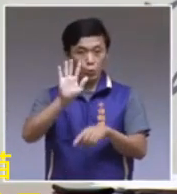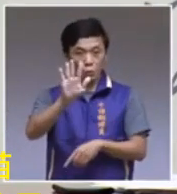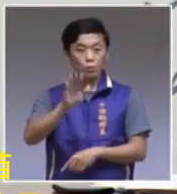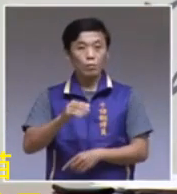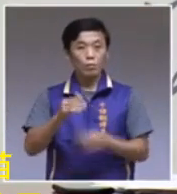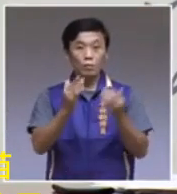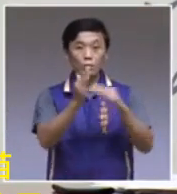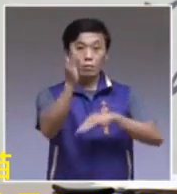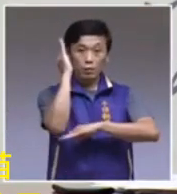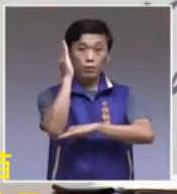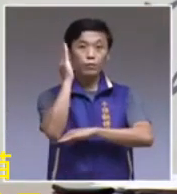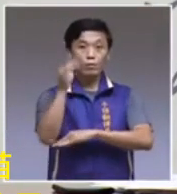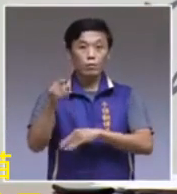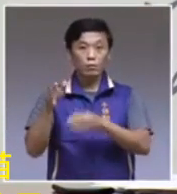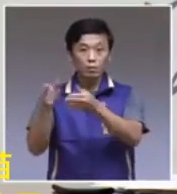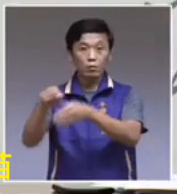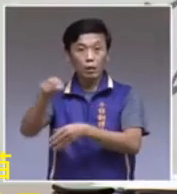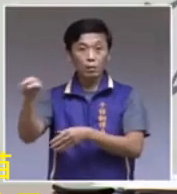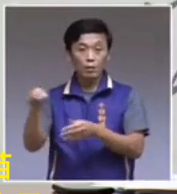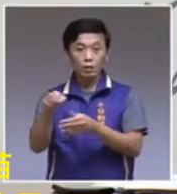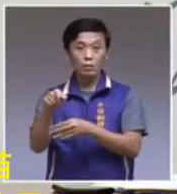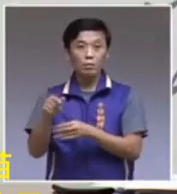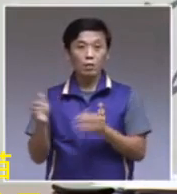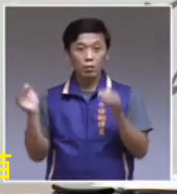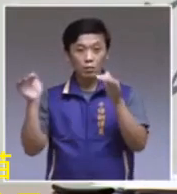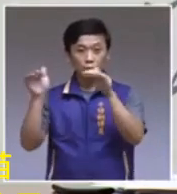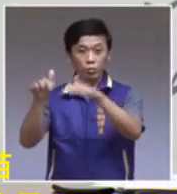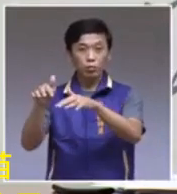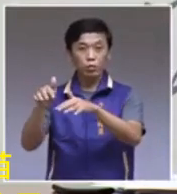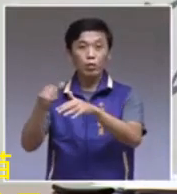概都是集中在施打